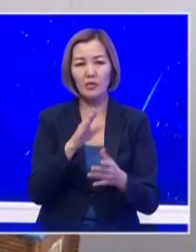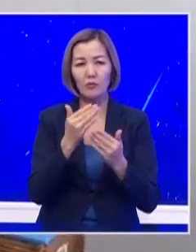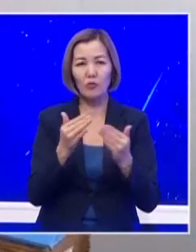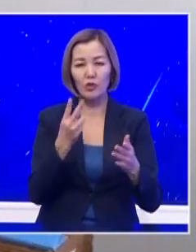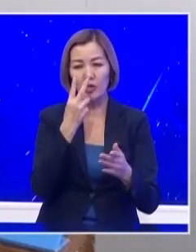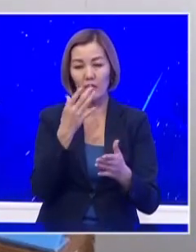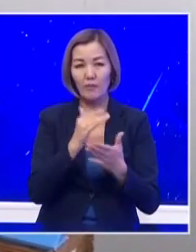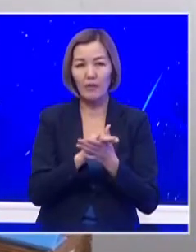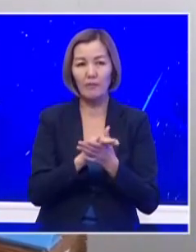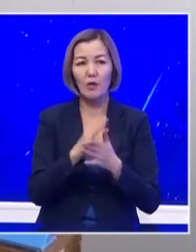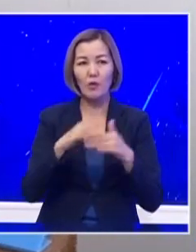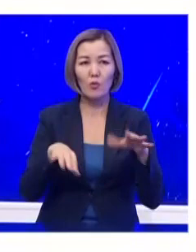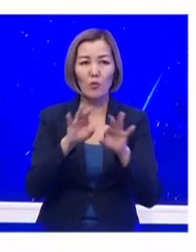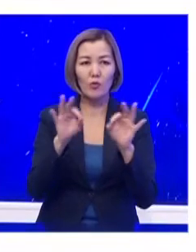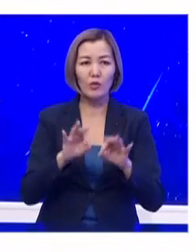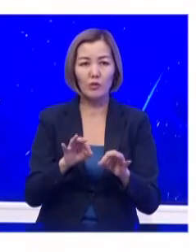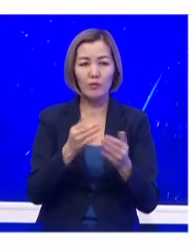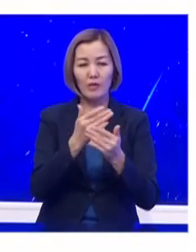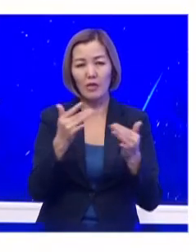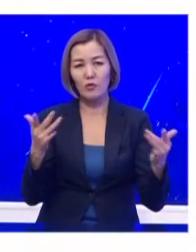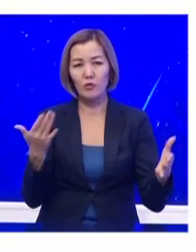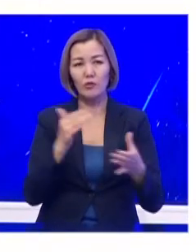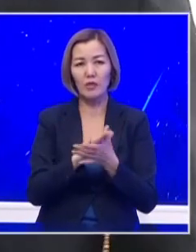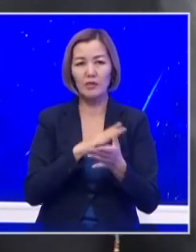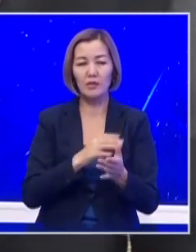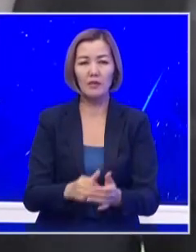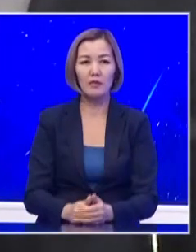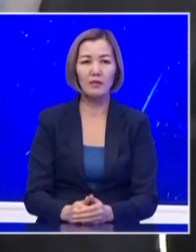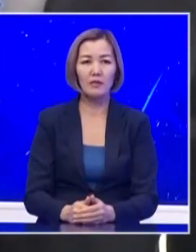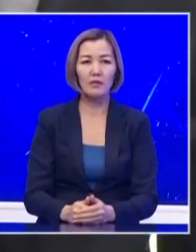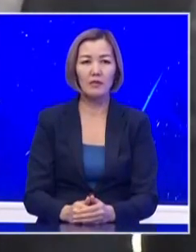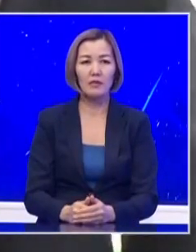мұражайына кіріп, қолөнер шеберлерінің бұйымдарымен танысты.